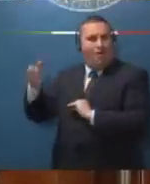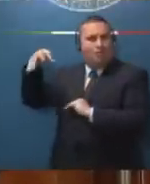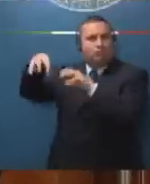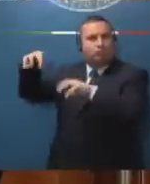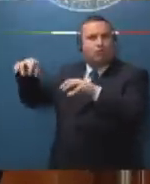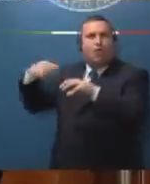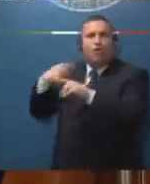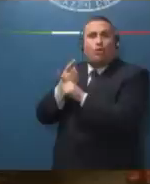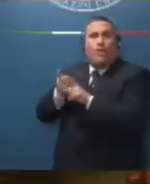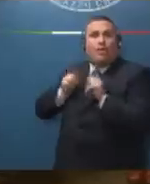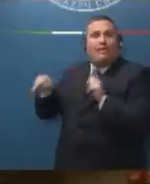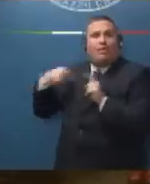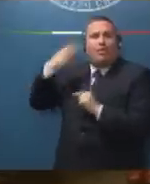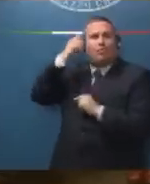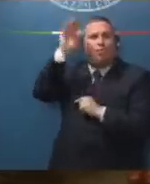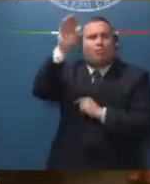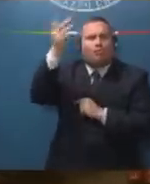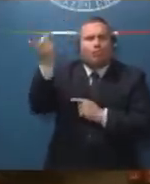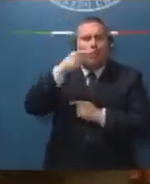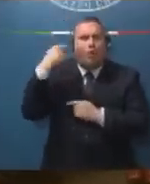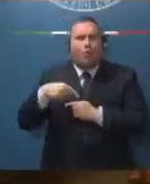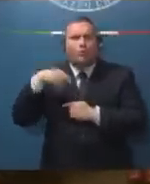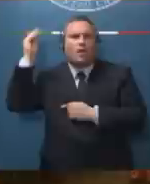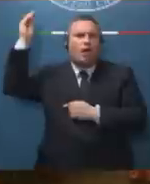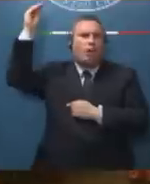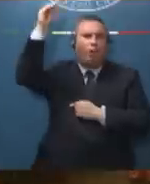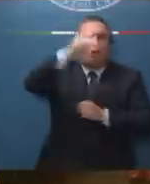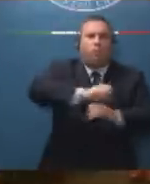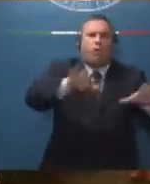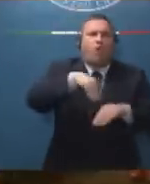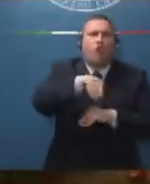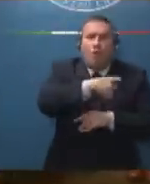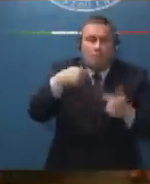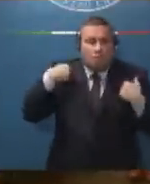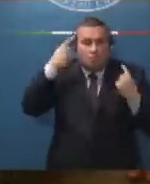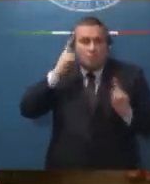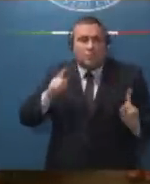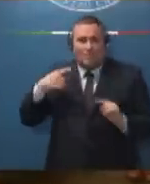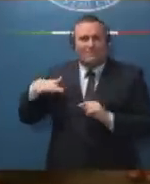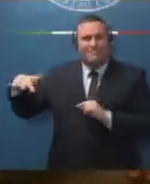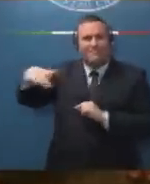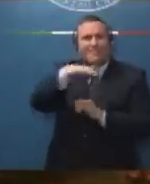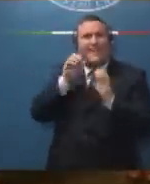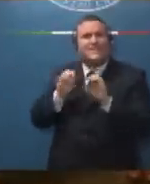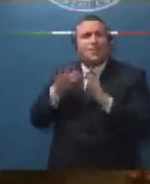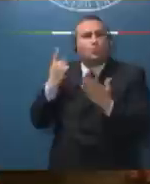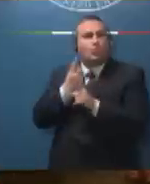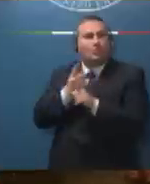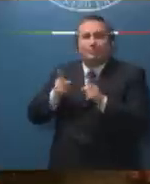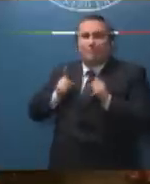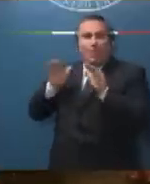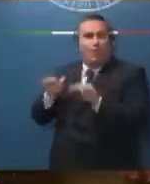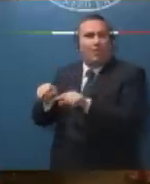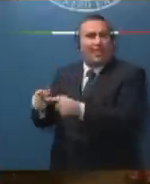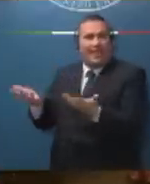sappiamo dove la Federazione Russa sparerà domani Ecco perché dobbiamo garantire questo spazio di istruzione poi